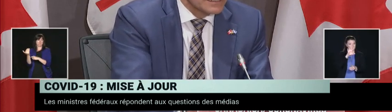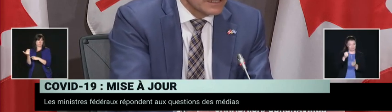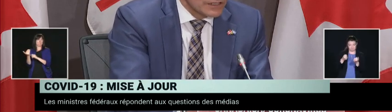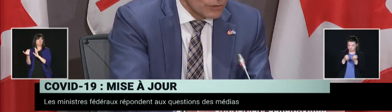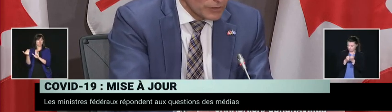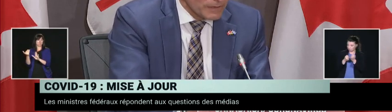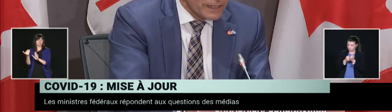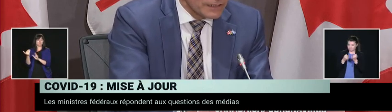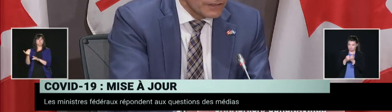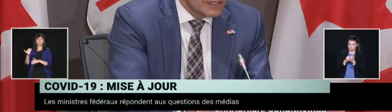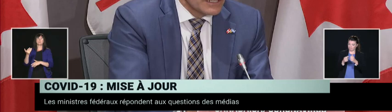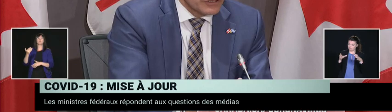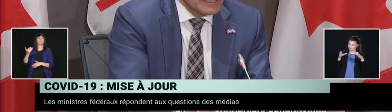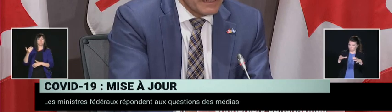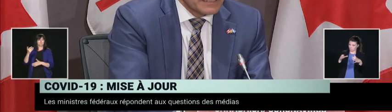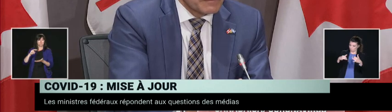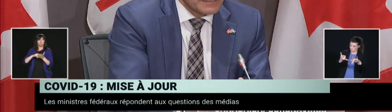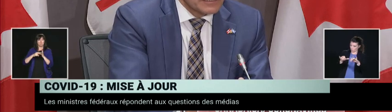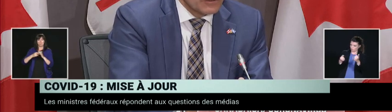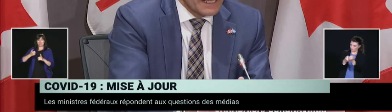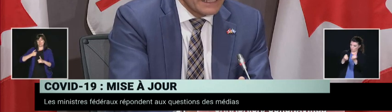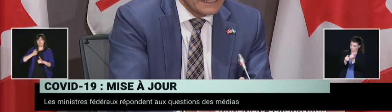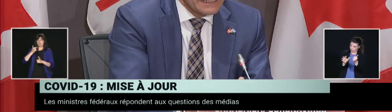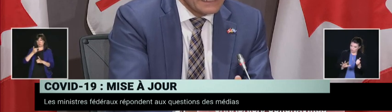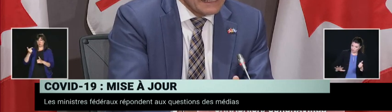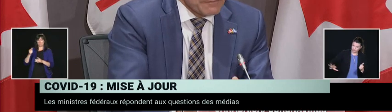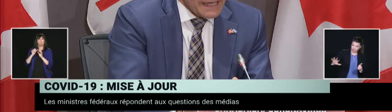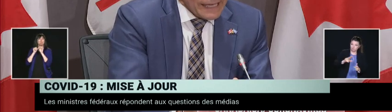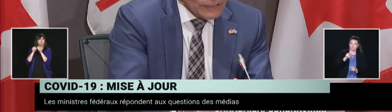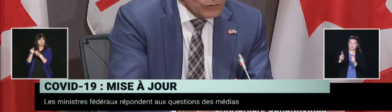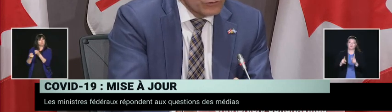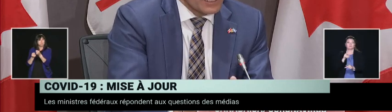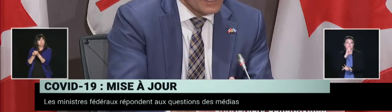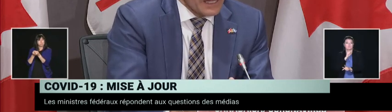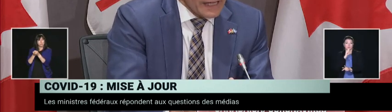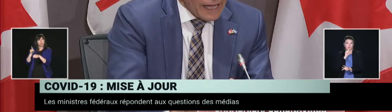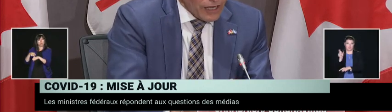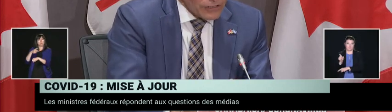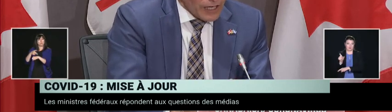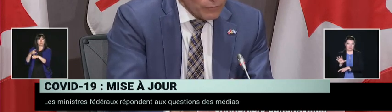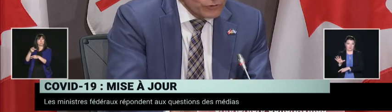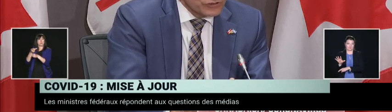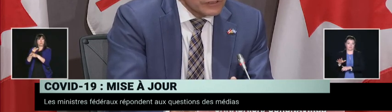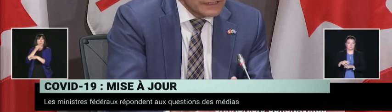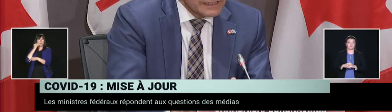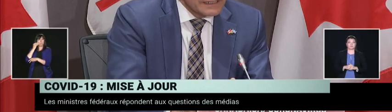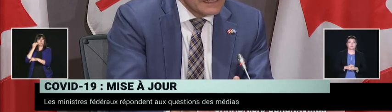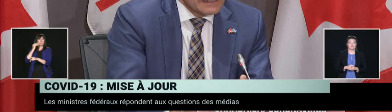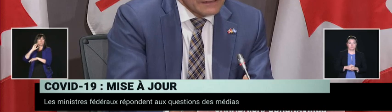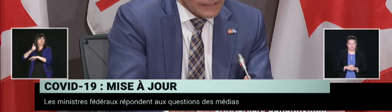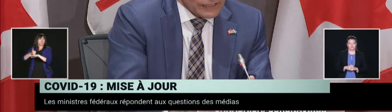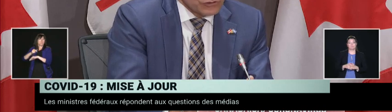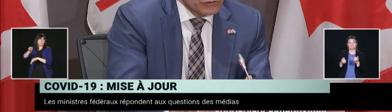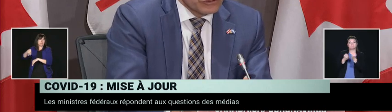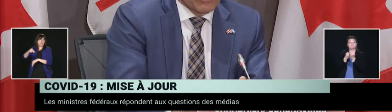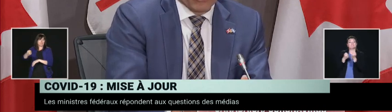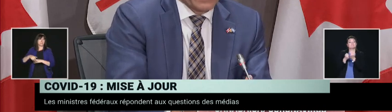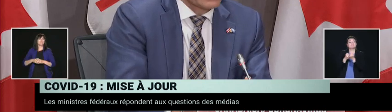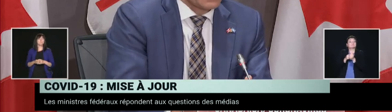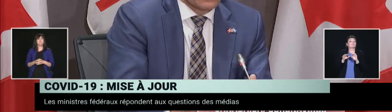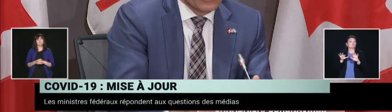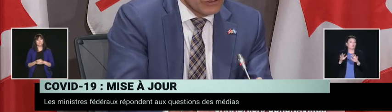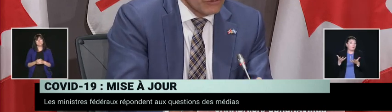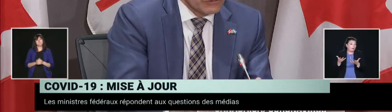aux aînés au Québec, que cette participation allait inclure en plus des ressources